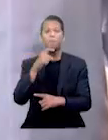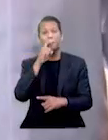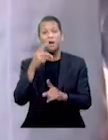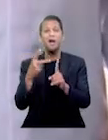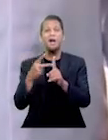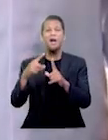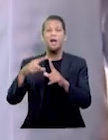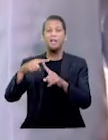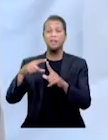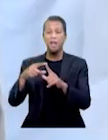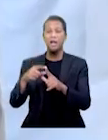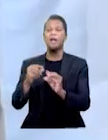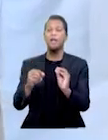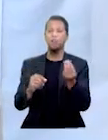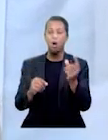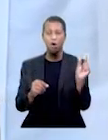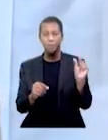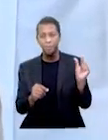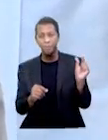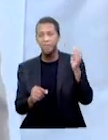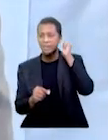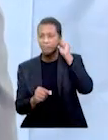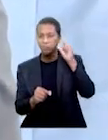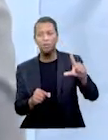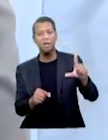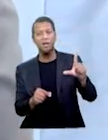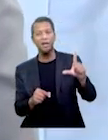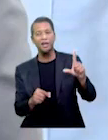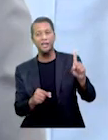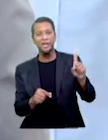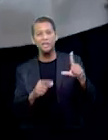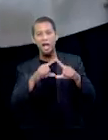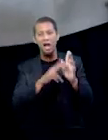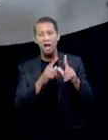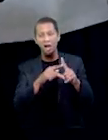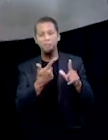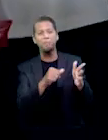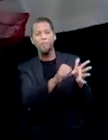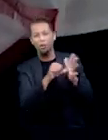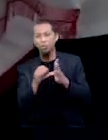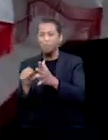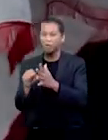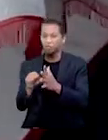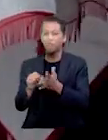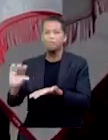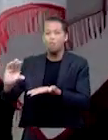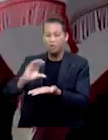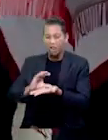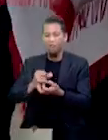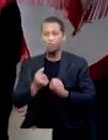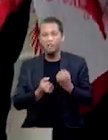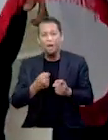Ketua Umum Kartini Perindo, Ibu Liliana Tanu Sudibyo, atas bantuan modal usaha dan gerobak